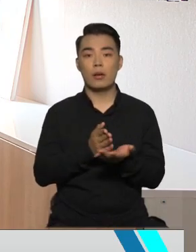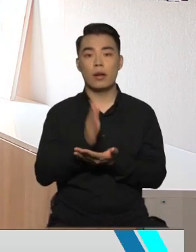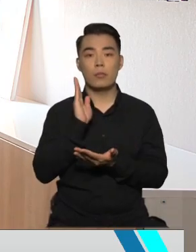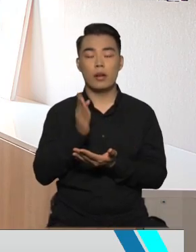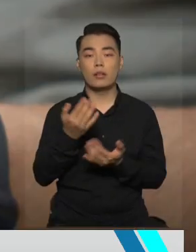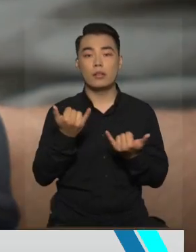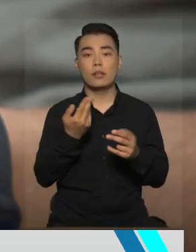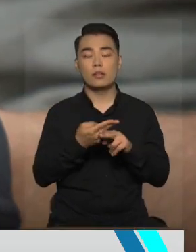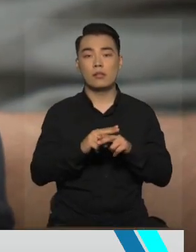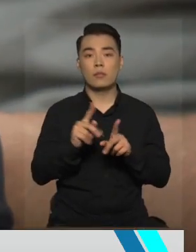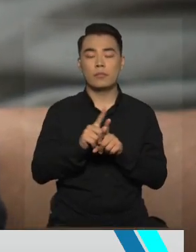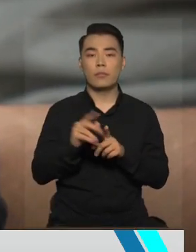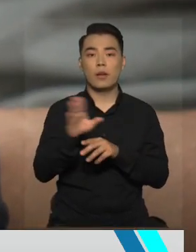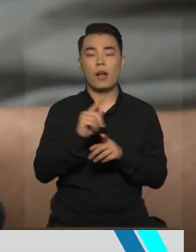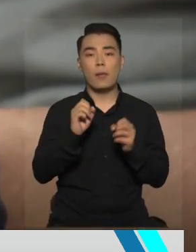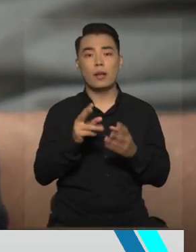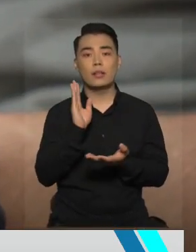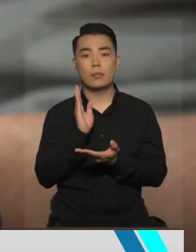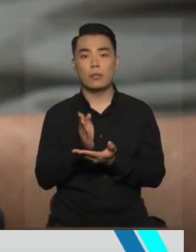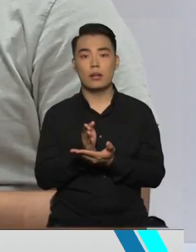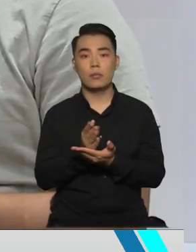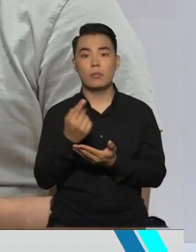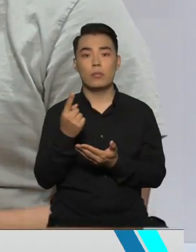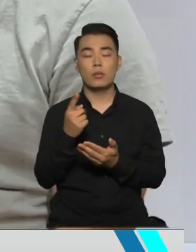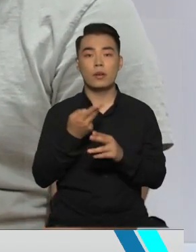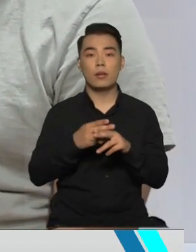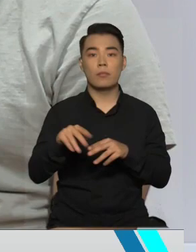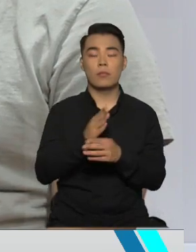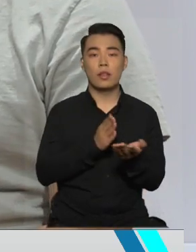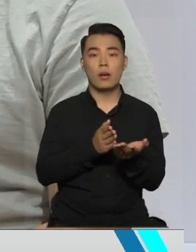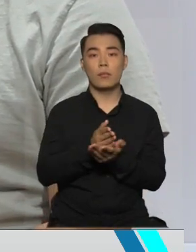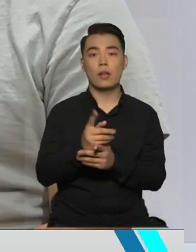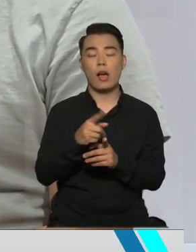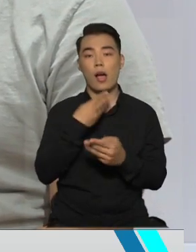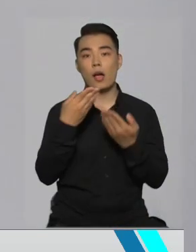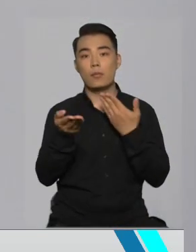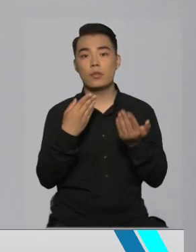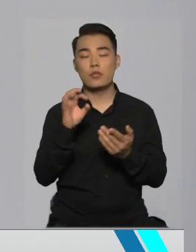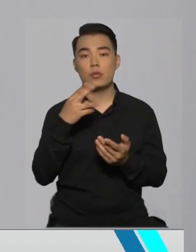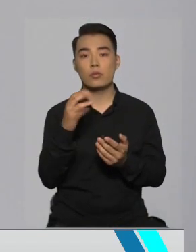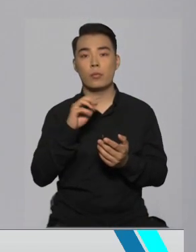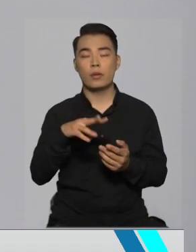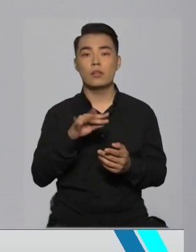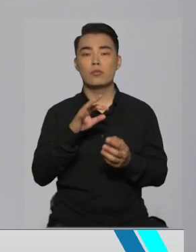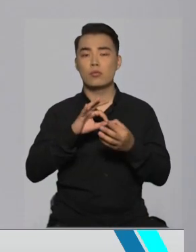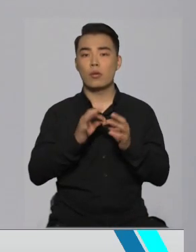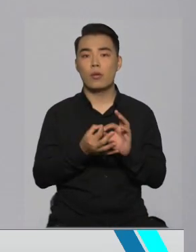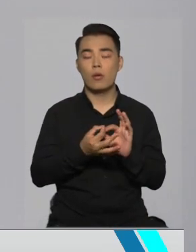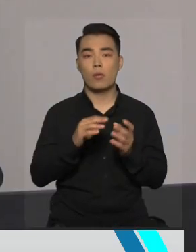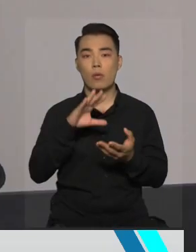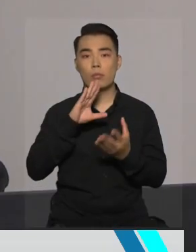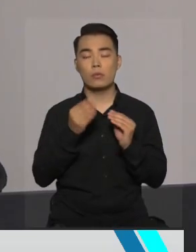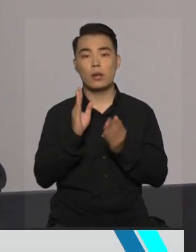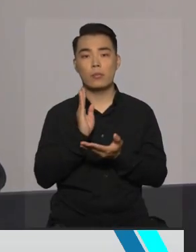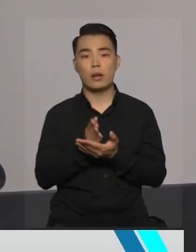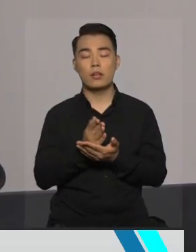здесь подводных камней немало. Это и случай обмана со стороны заказчиков, нехватка общения с социумом и сложности с самодисциплиной.